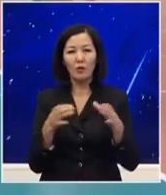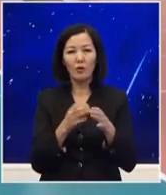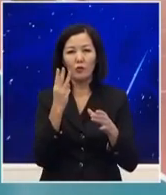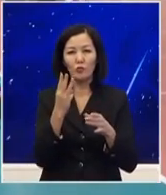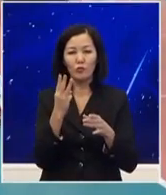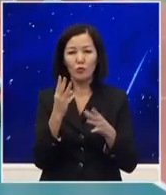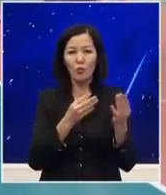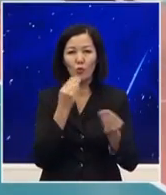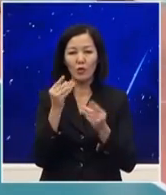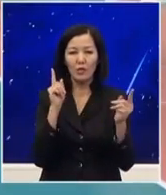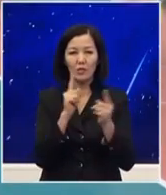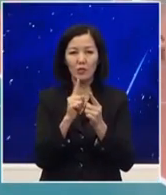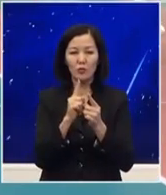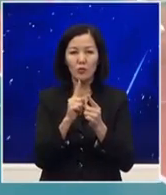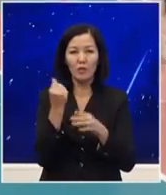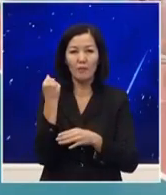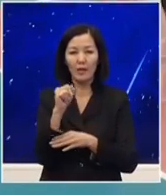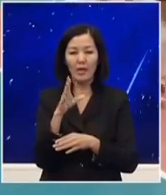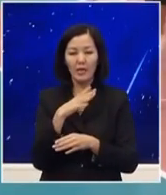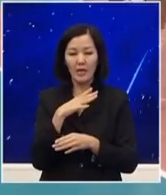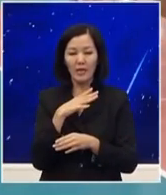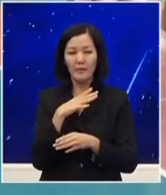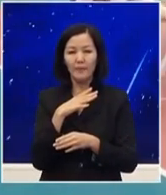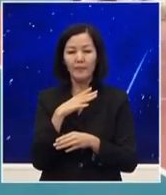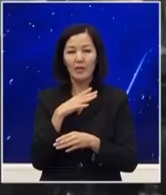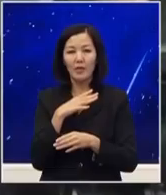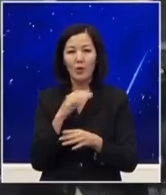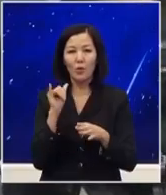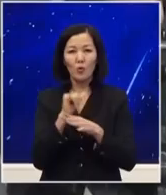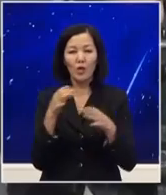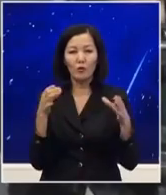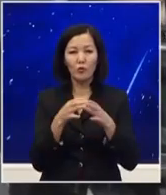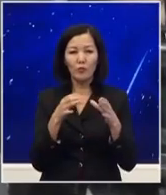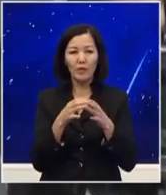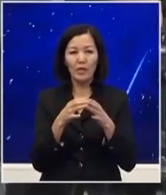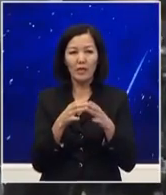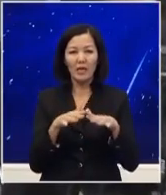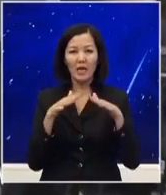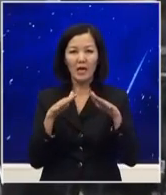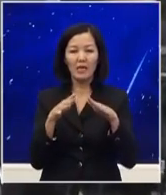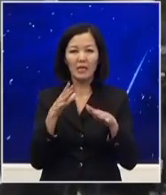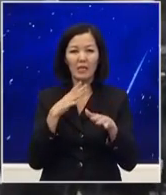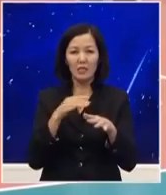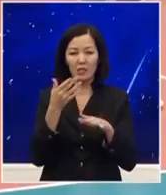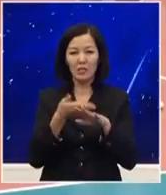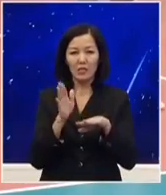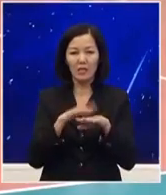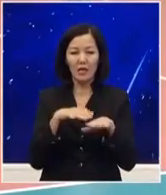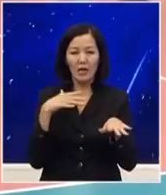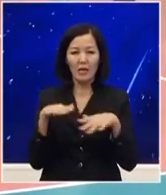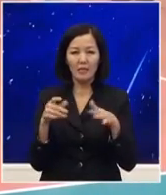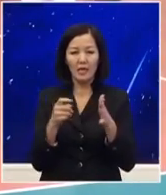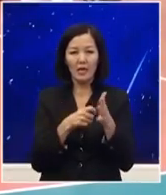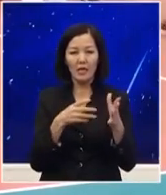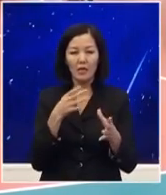де басым болды. Жерлестеріміз құрған ойын жүйесі нәтижесін берді. Қонақтар болса алаң иелерінің қарқынына шыдамады. Дегенмен бұл ойын қарағандылықтар